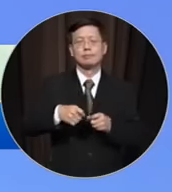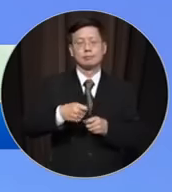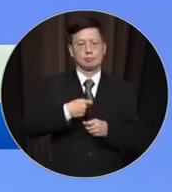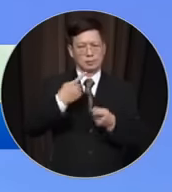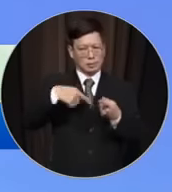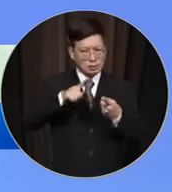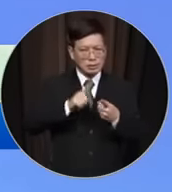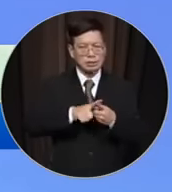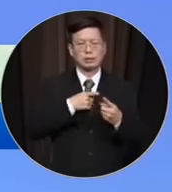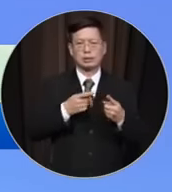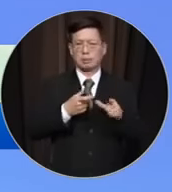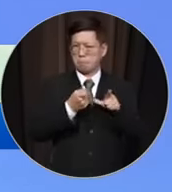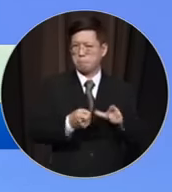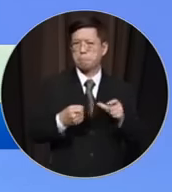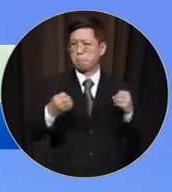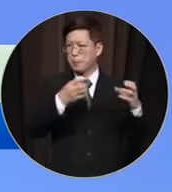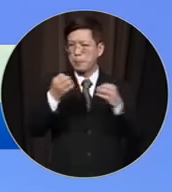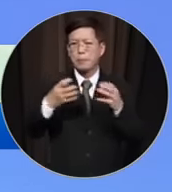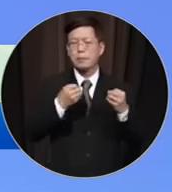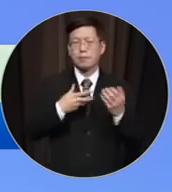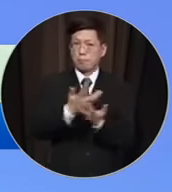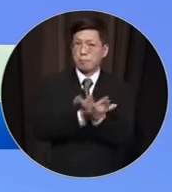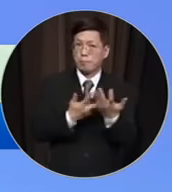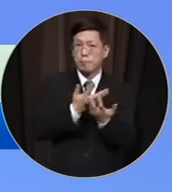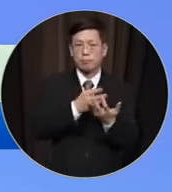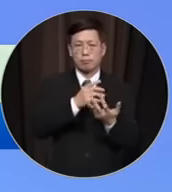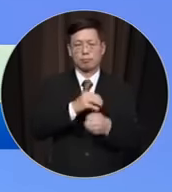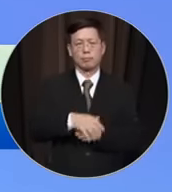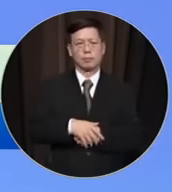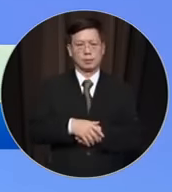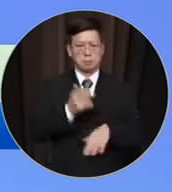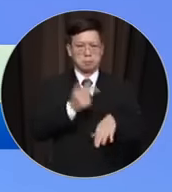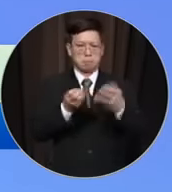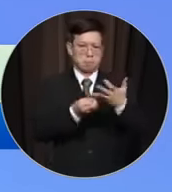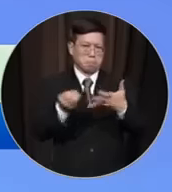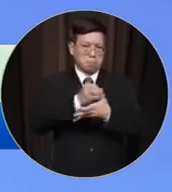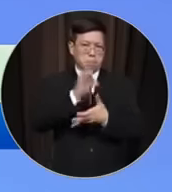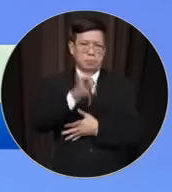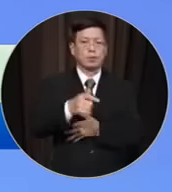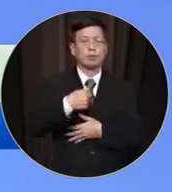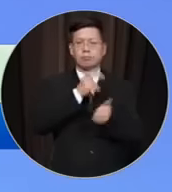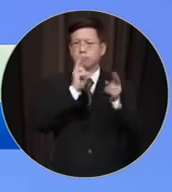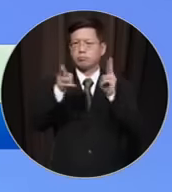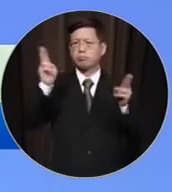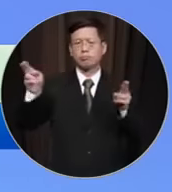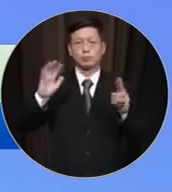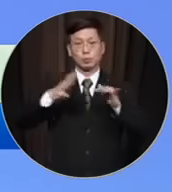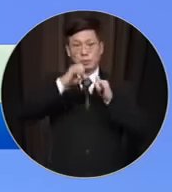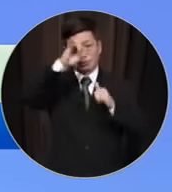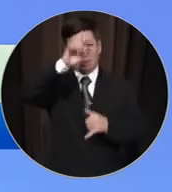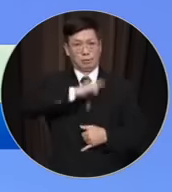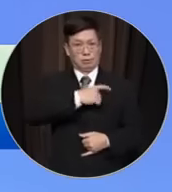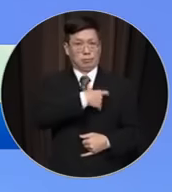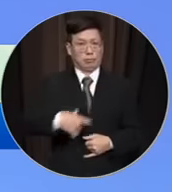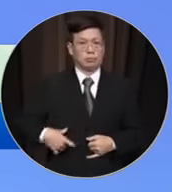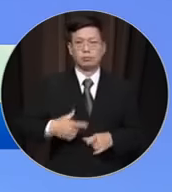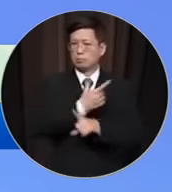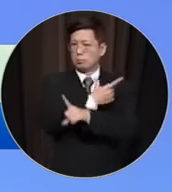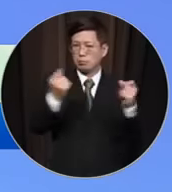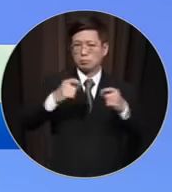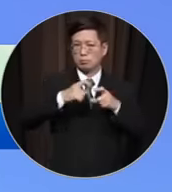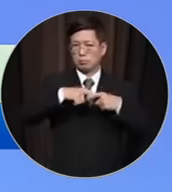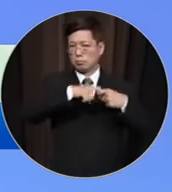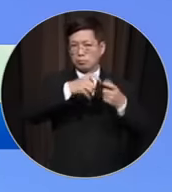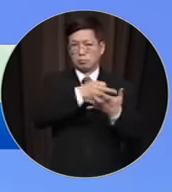明协商，要增进议事的效率，为了落实这个目标，我们更要求所有的国民党提名的立委候选人都要联